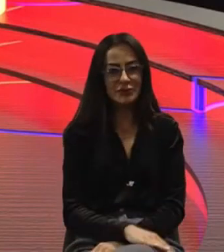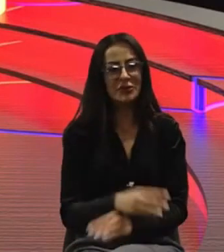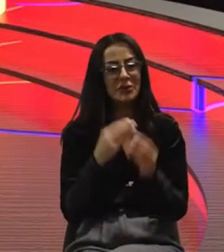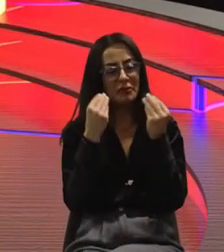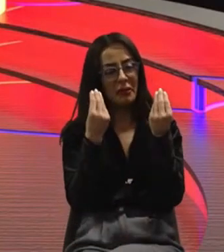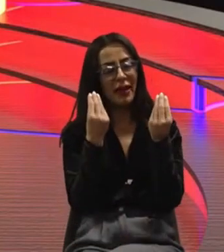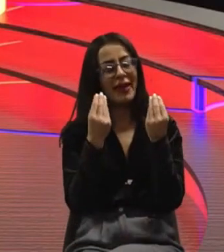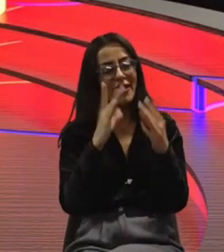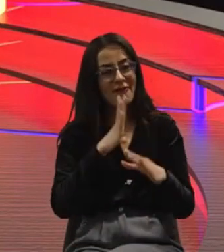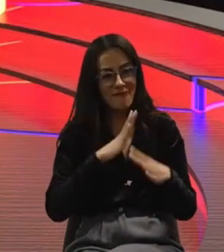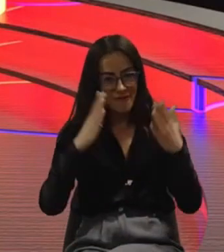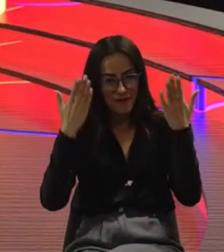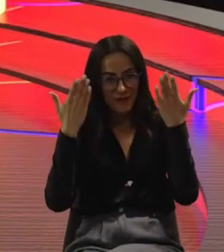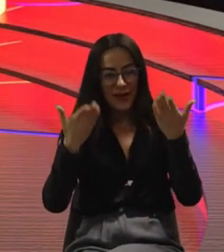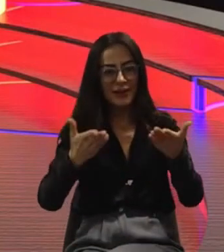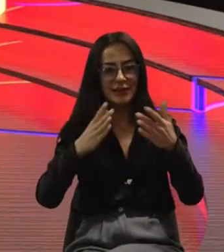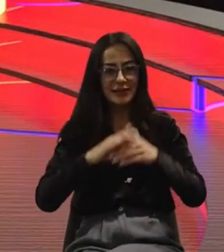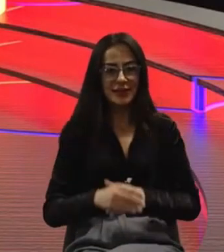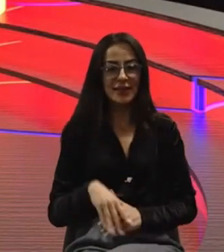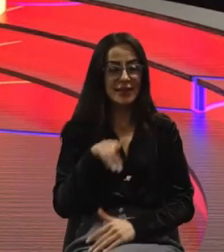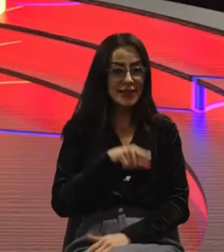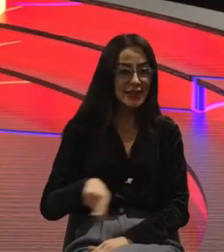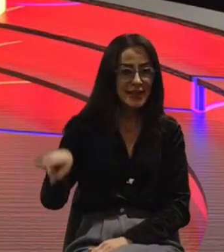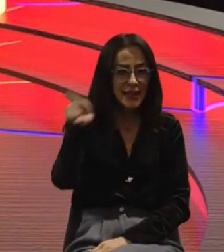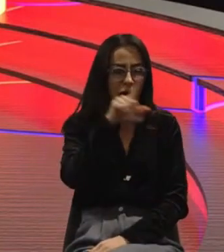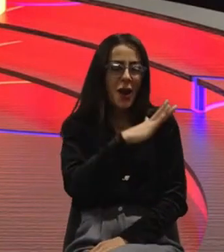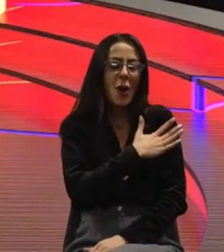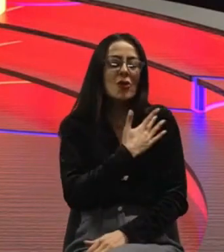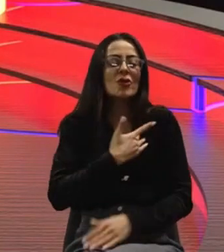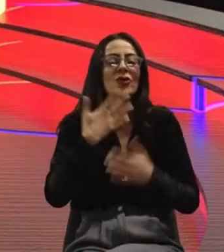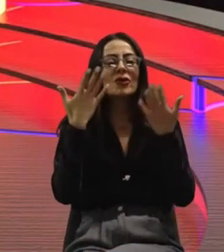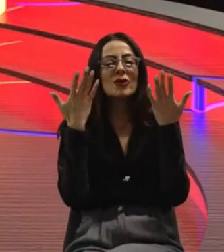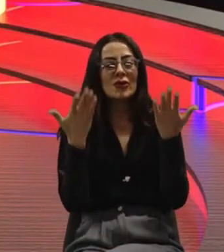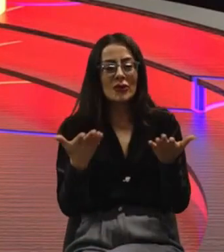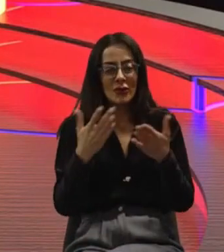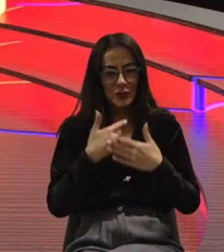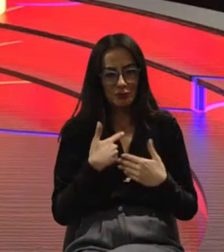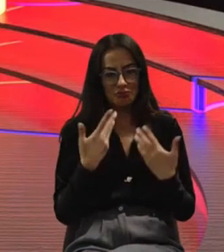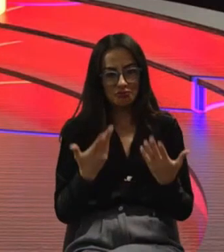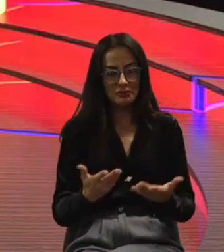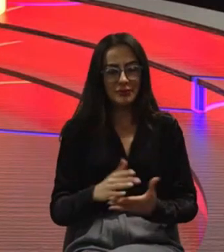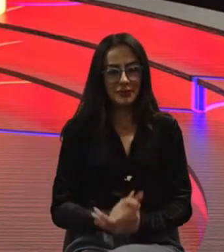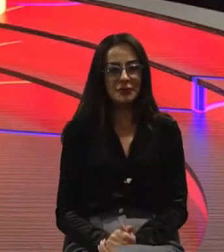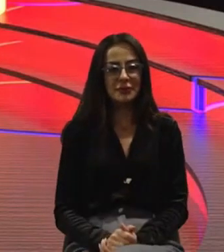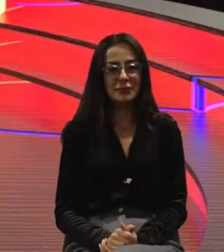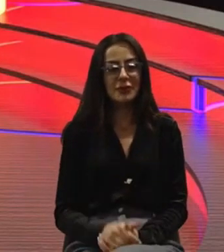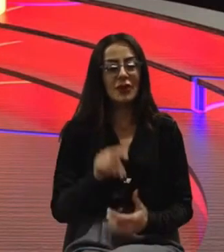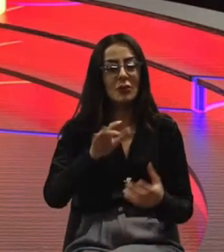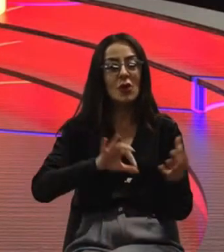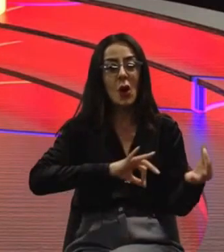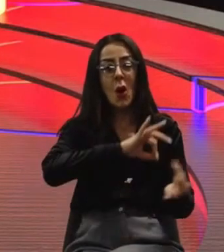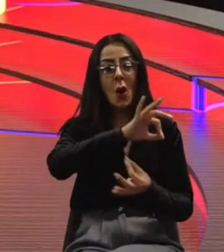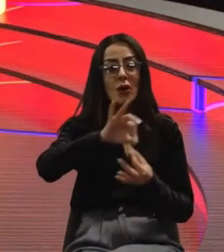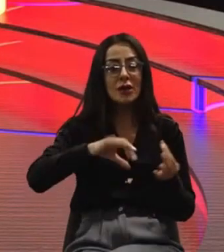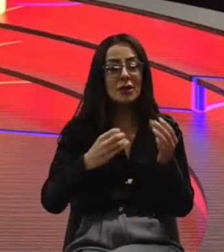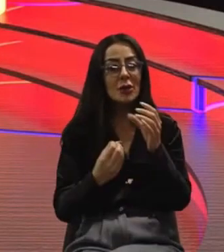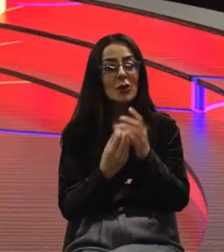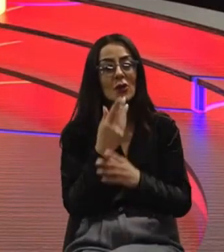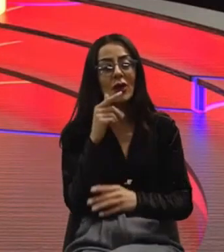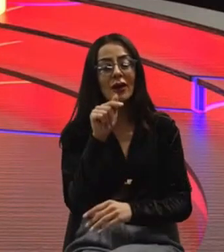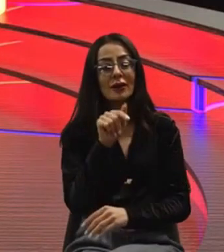ki varsınız sizlerle gurur duyuyoruz gurur duyuyorum bu gece sonu kurarken